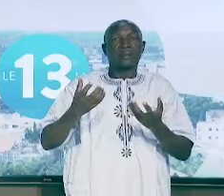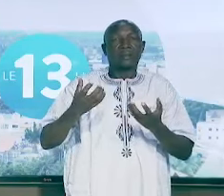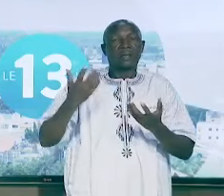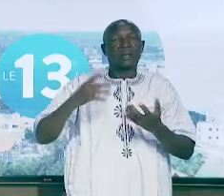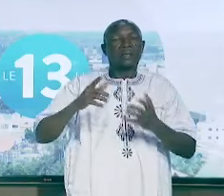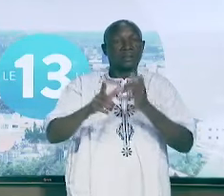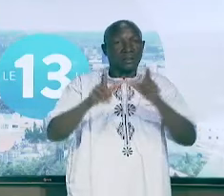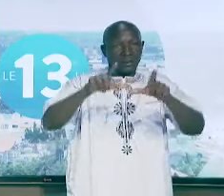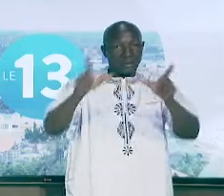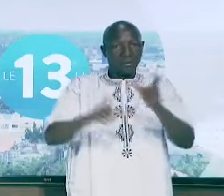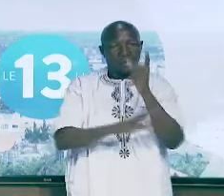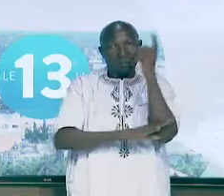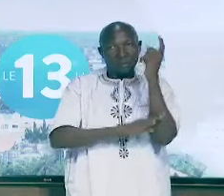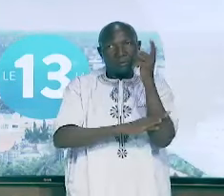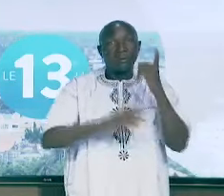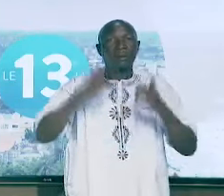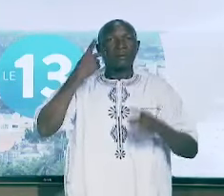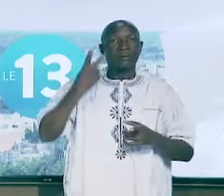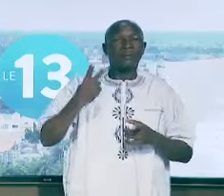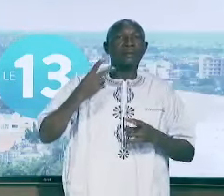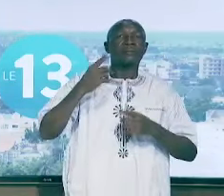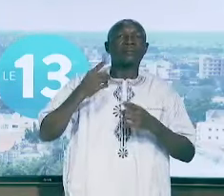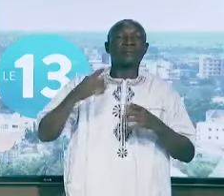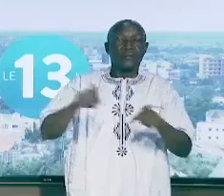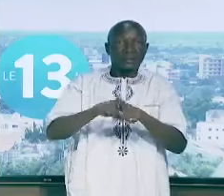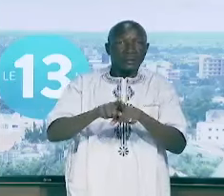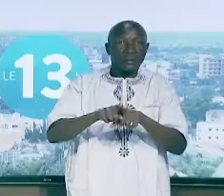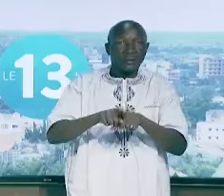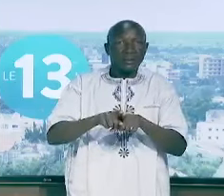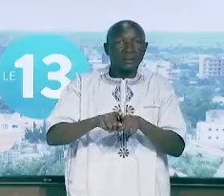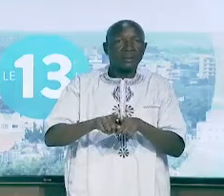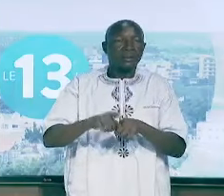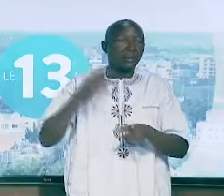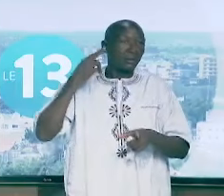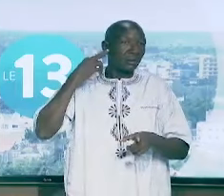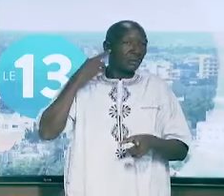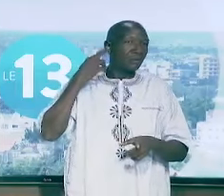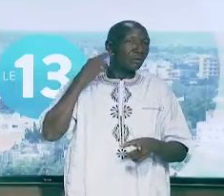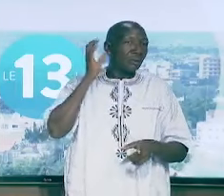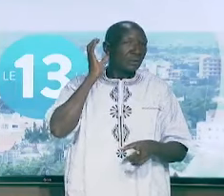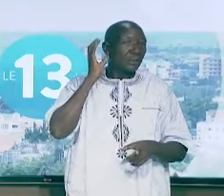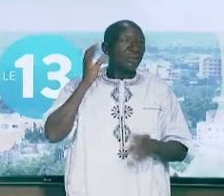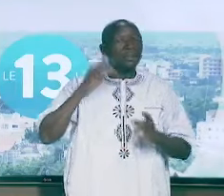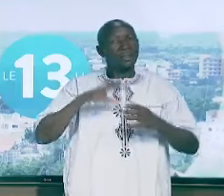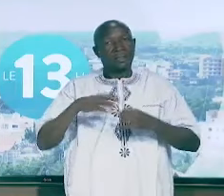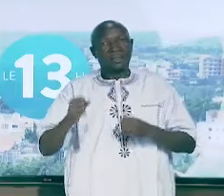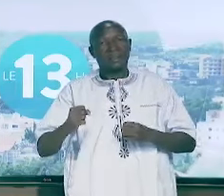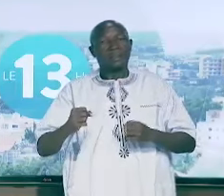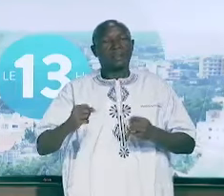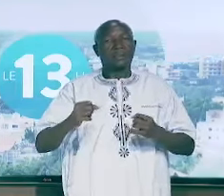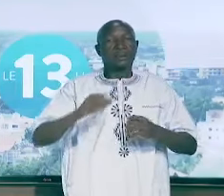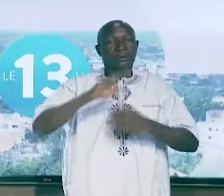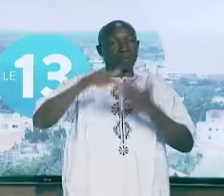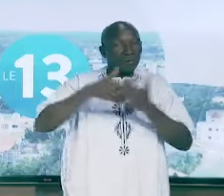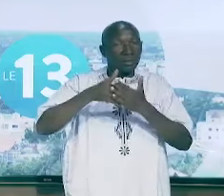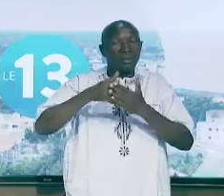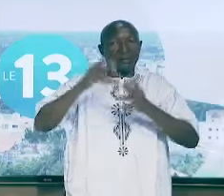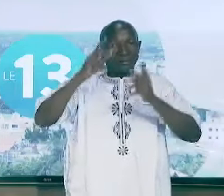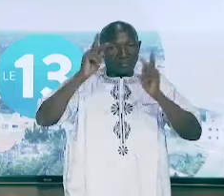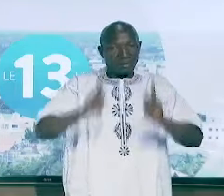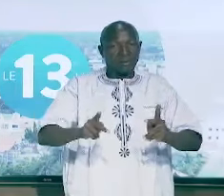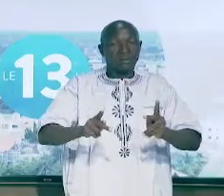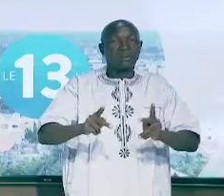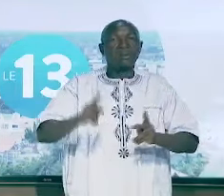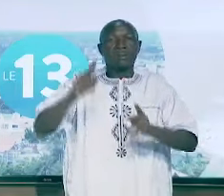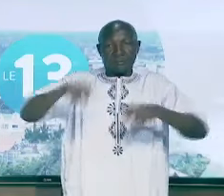plusieurs points de la situation nationale. Il a aussi prêté oreille attentive aux préoccupations des ressortissants burkinabés sur place.